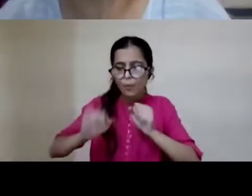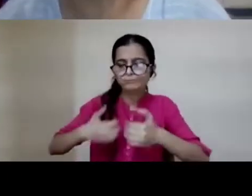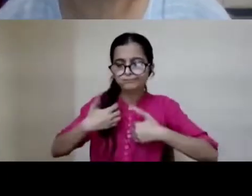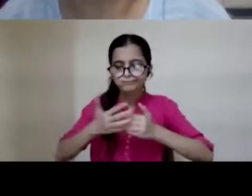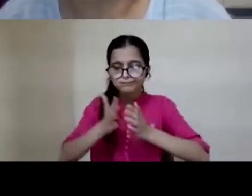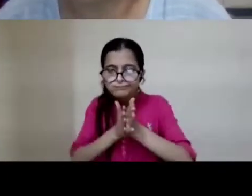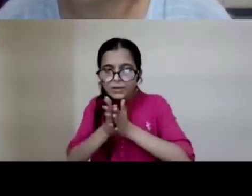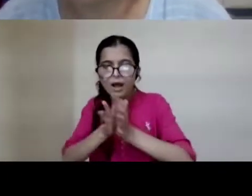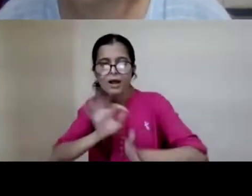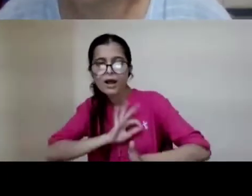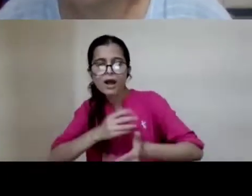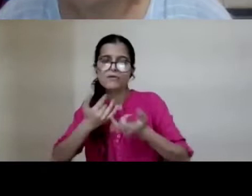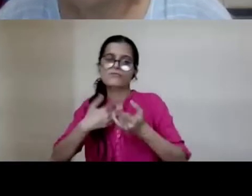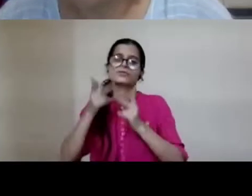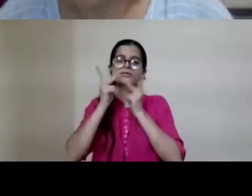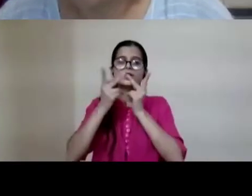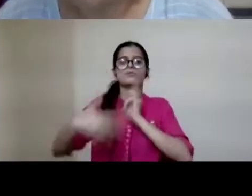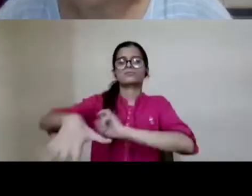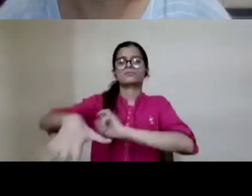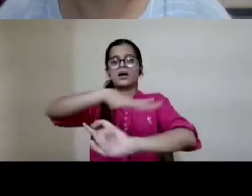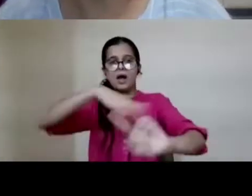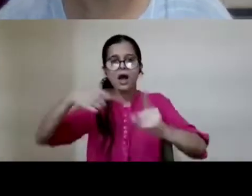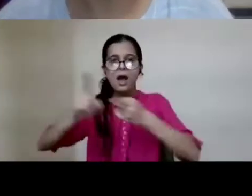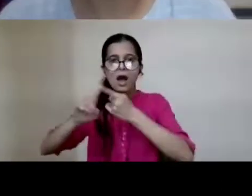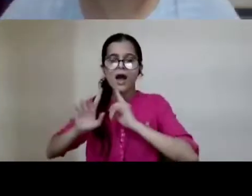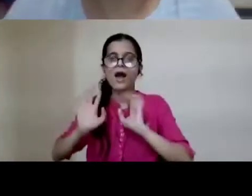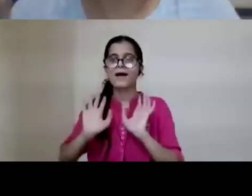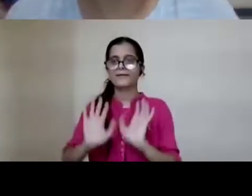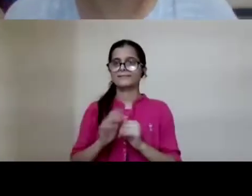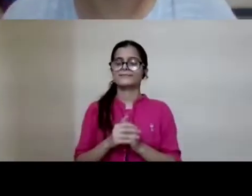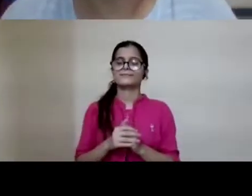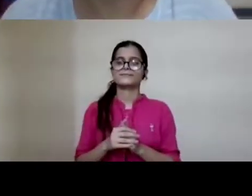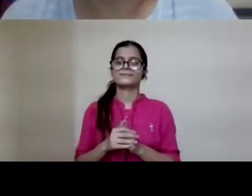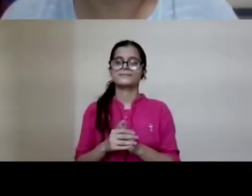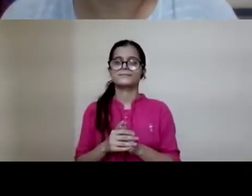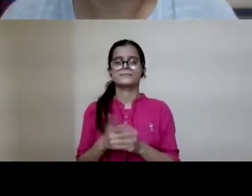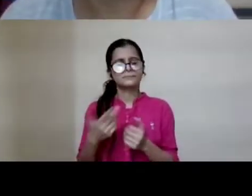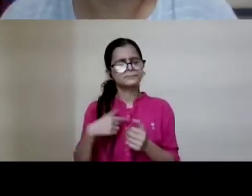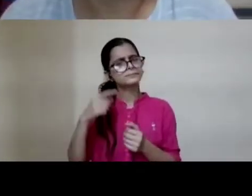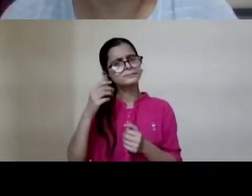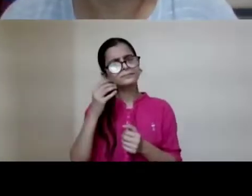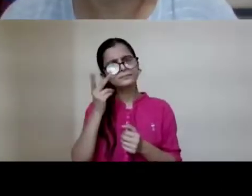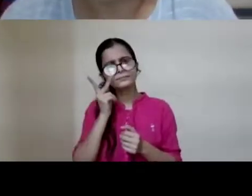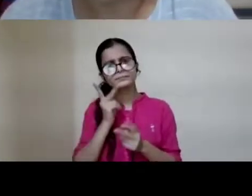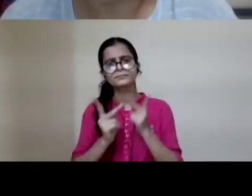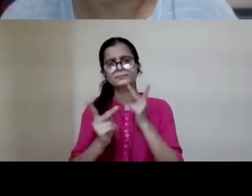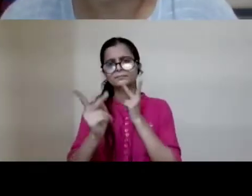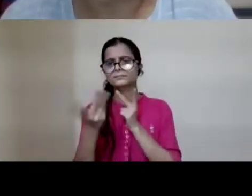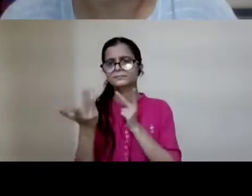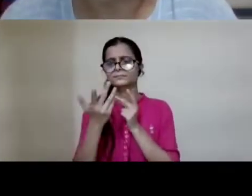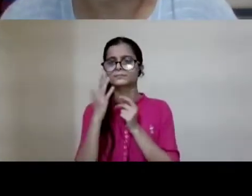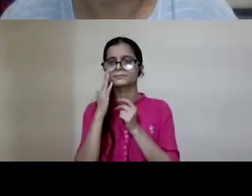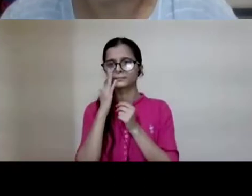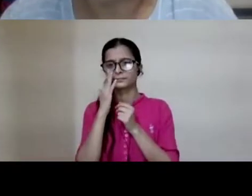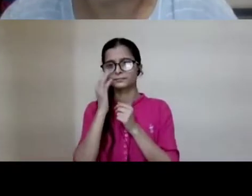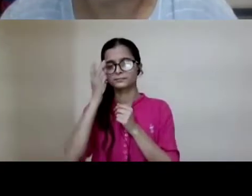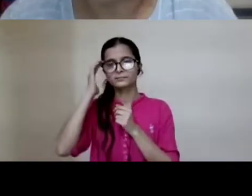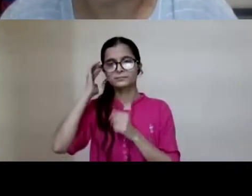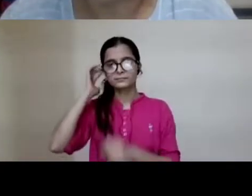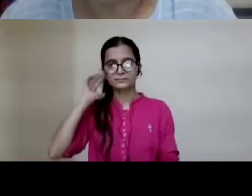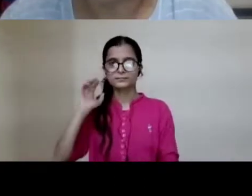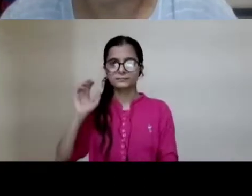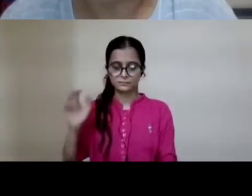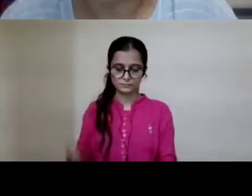we see all around us. I am of the view that थोड़ा पालक पालक रोटी